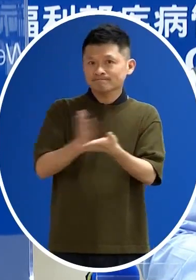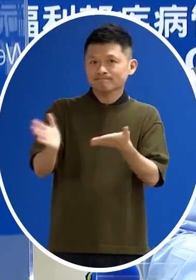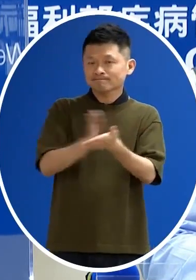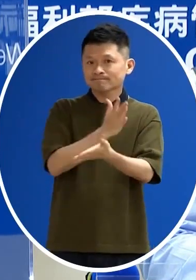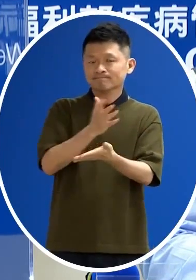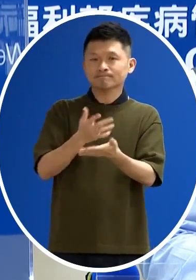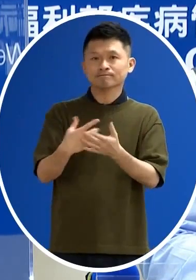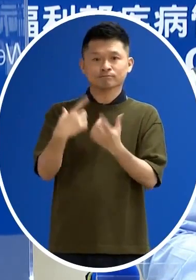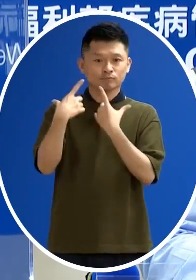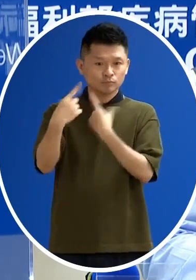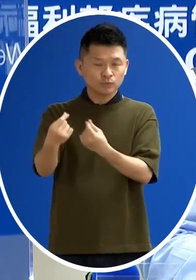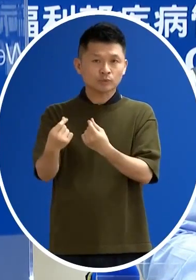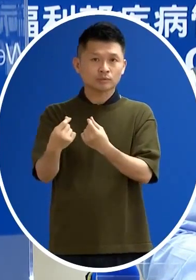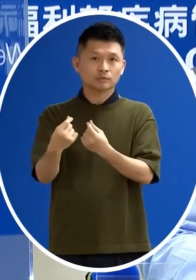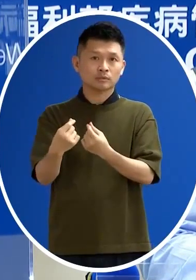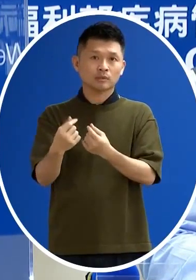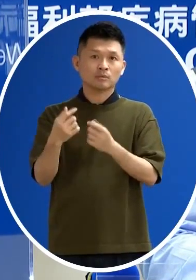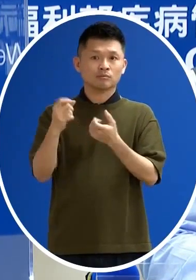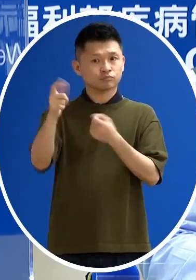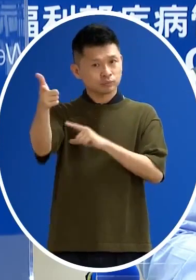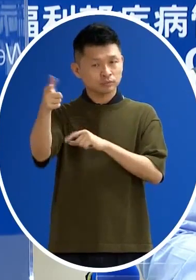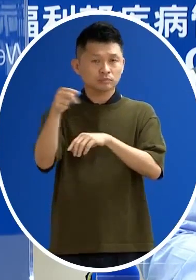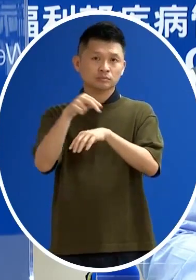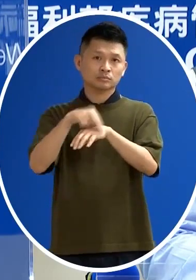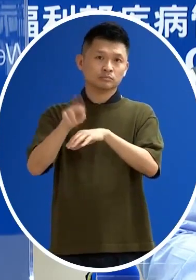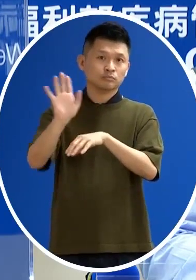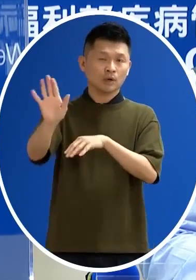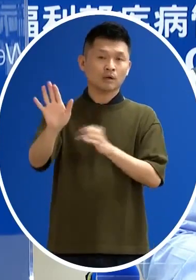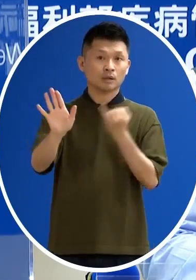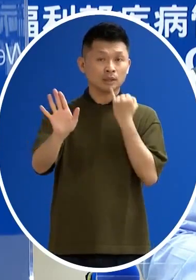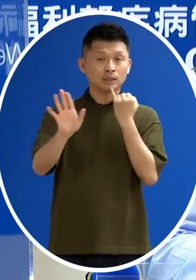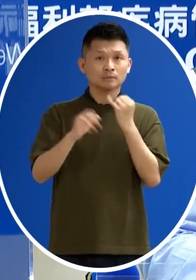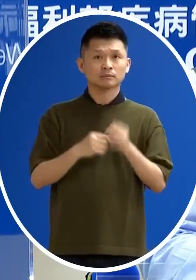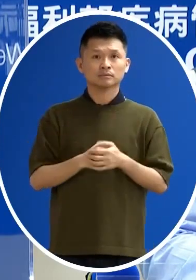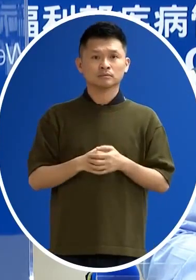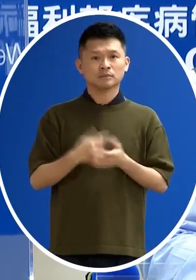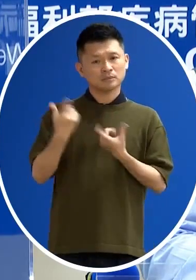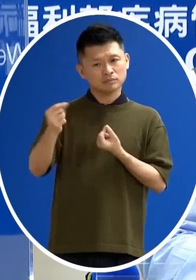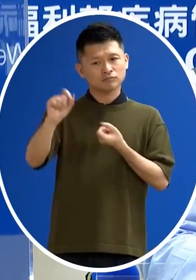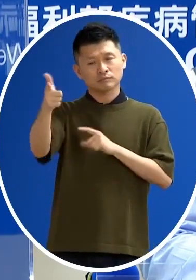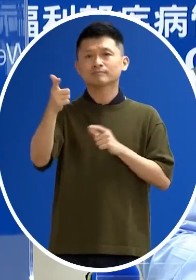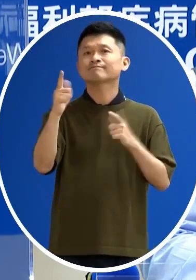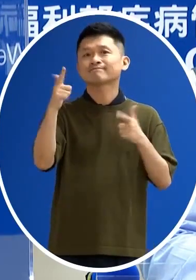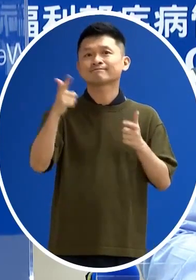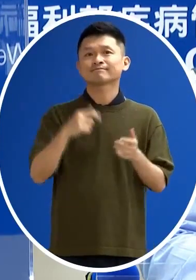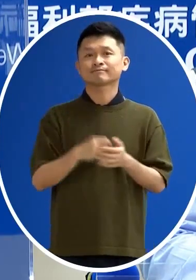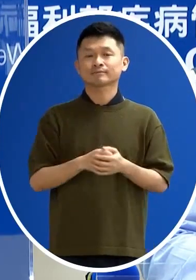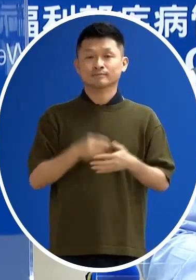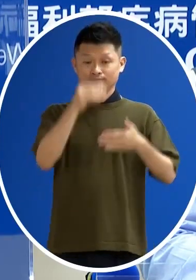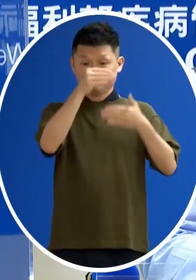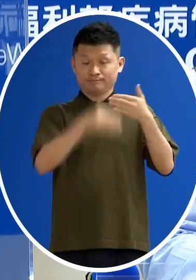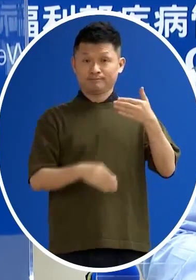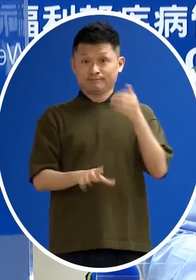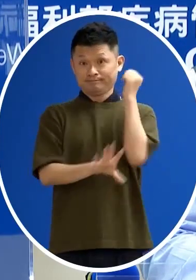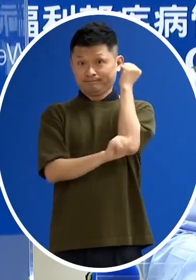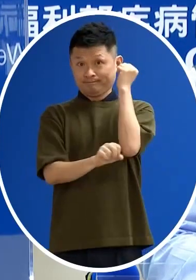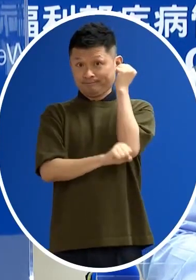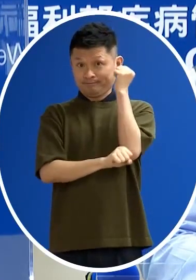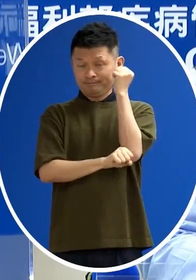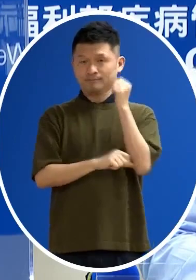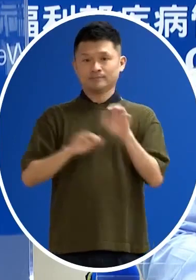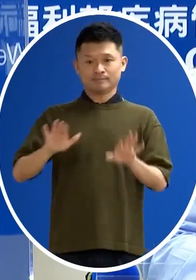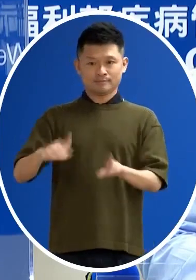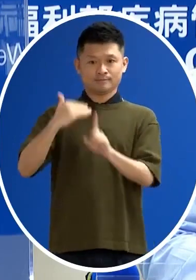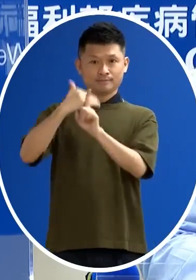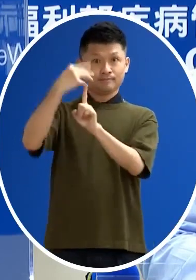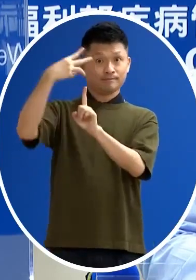所谓的同调不同调的问题了。因为我们的规定，就是当大家可以在这一部分里面三级警戒的一个范围